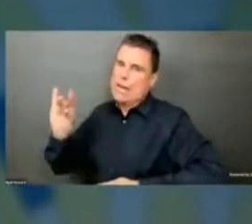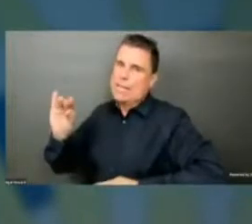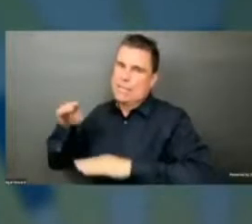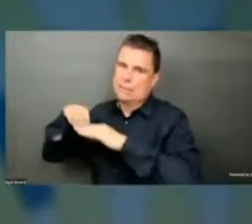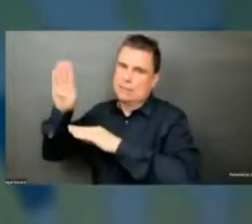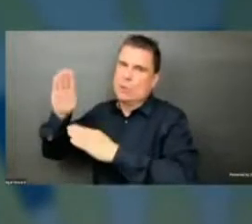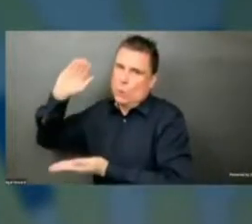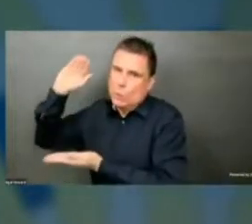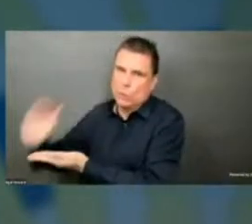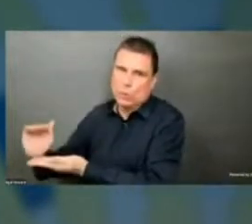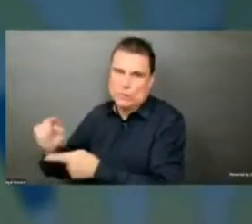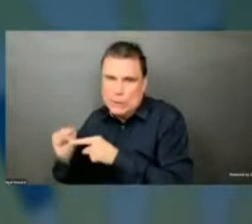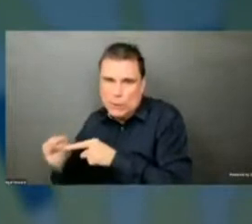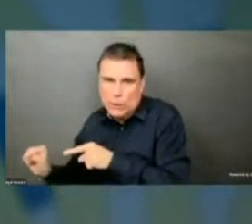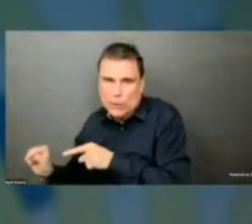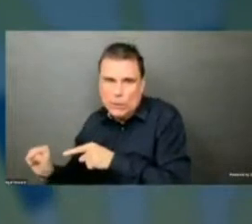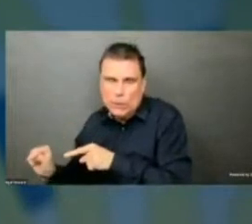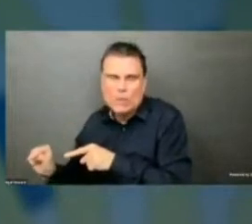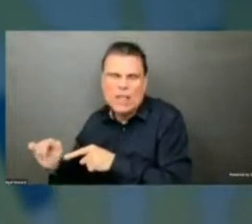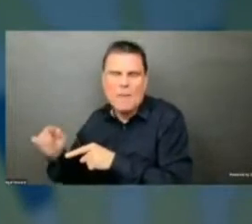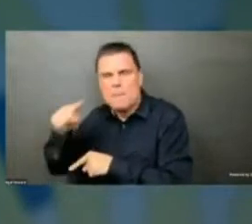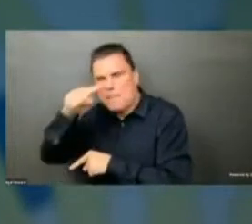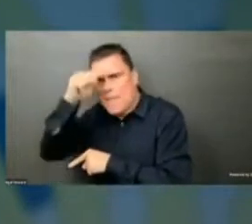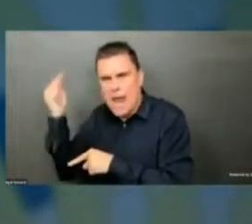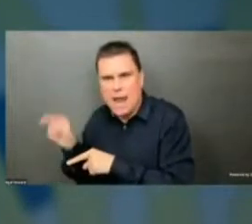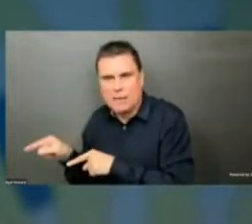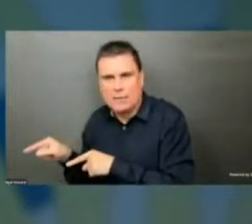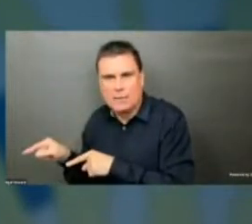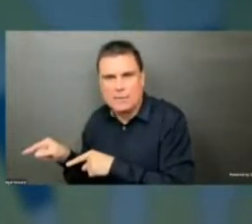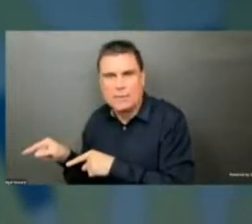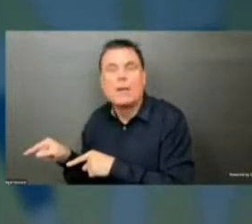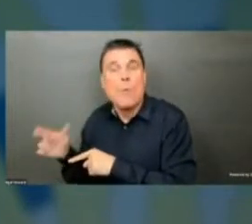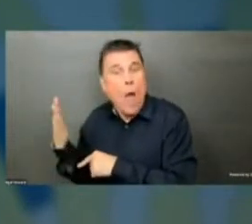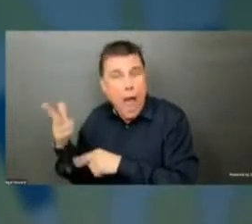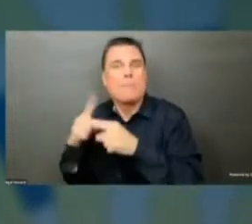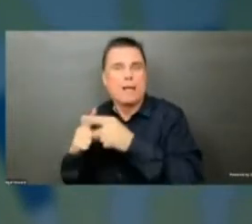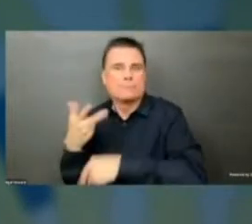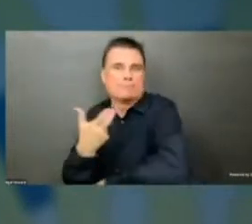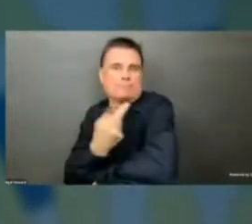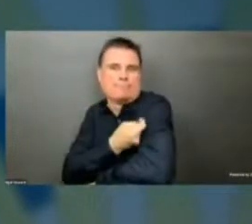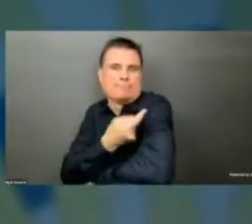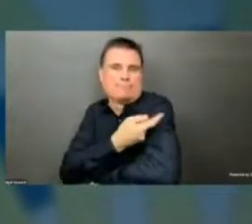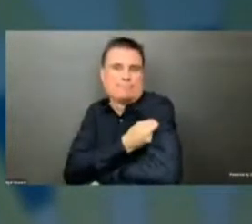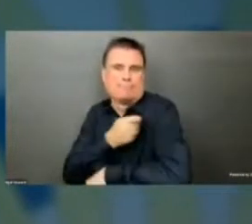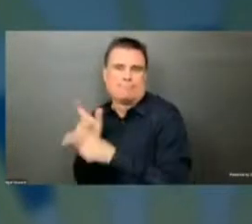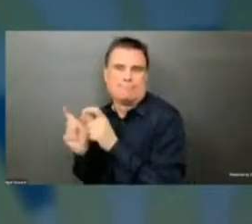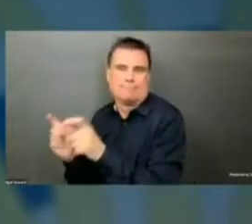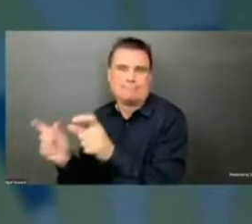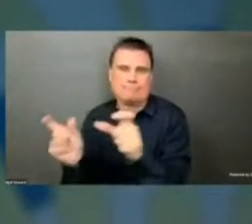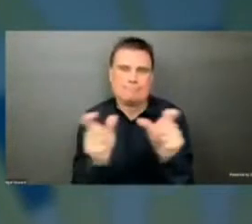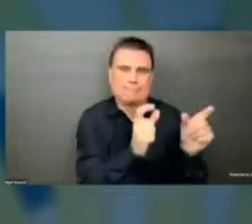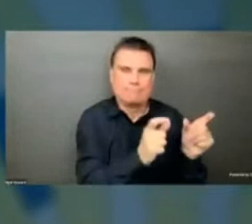people primarily in 绝对 long-term 数 care 字少。 homes from the immunization program that started in December.